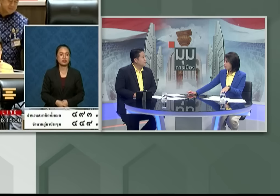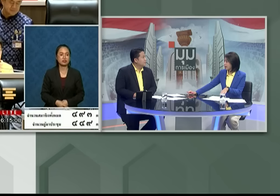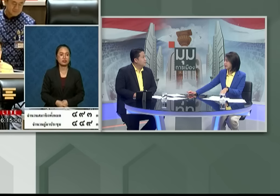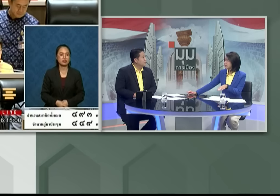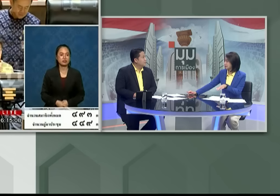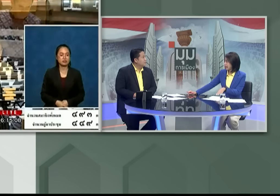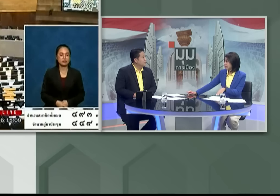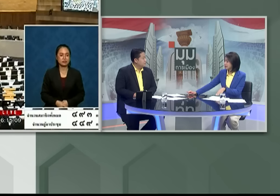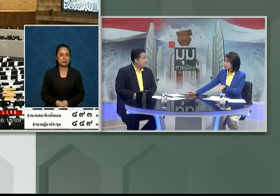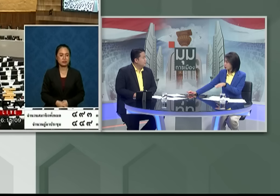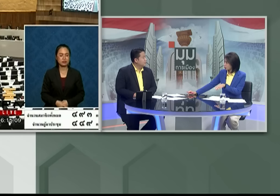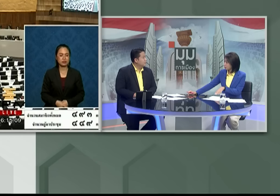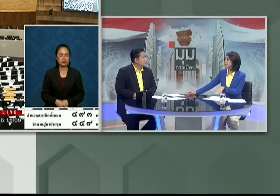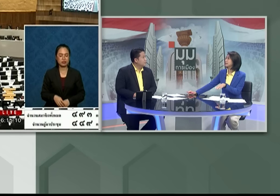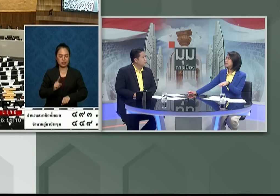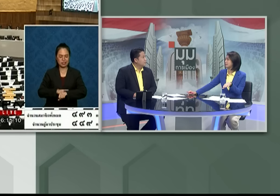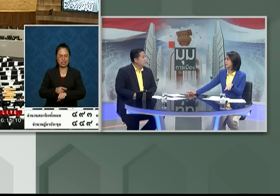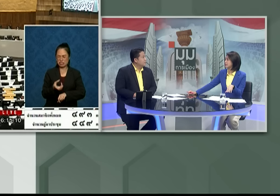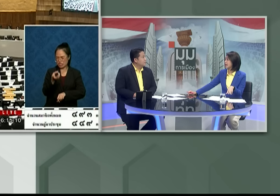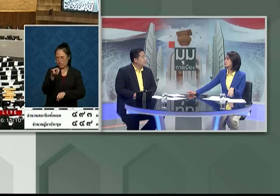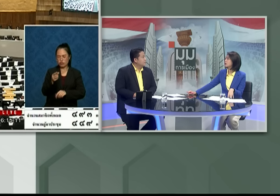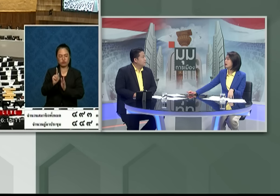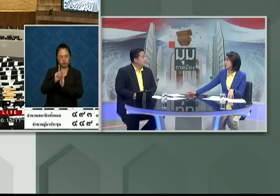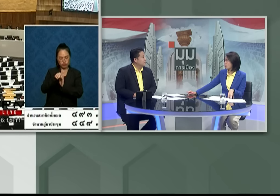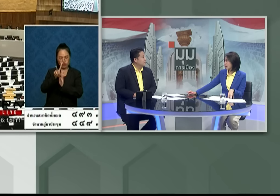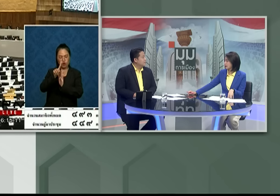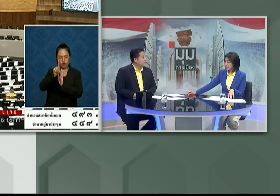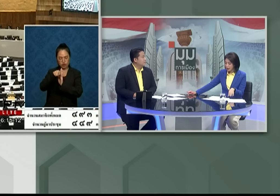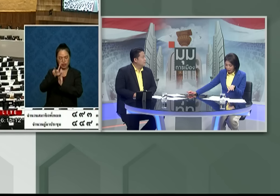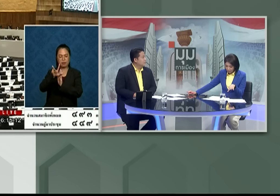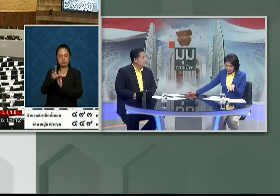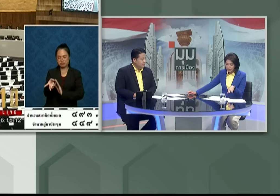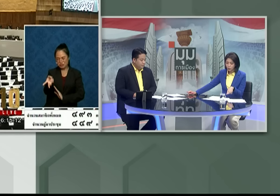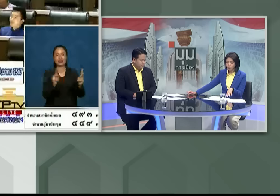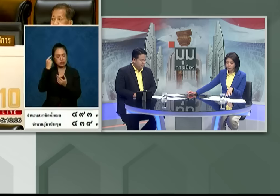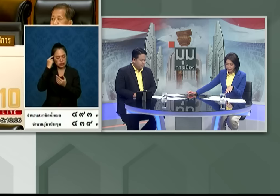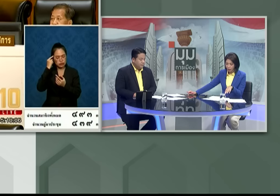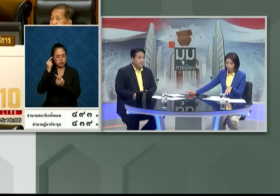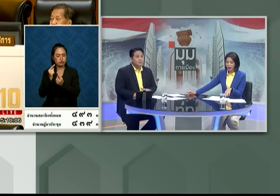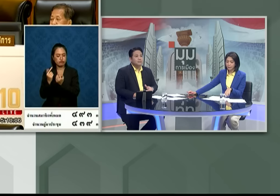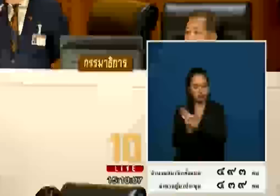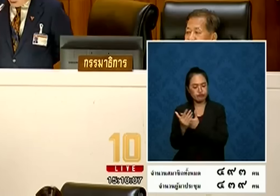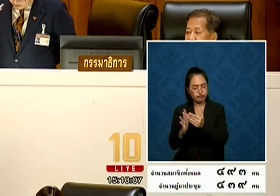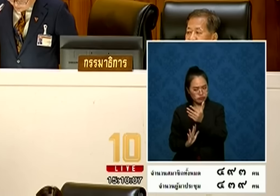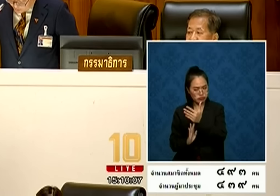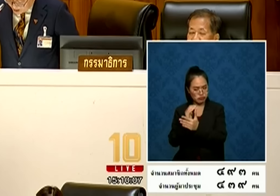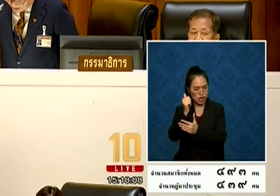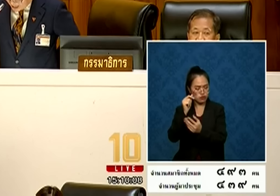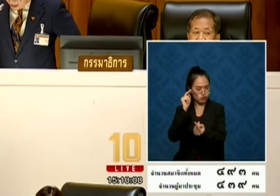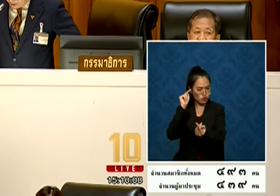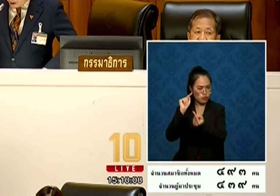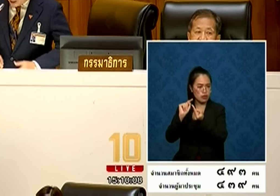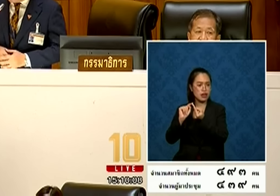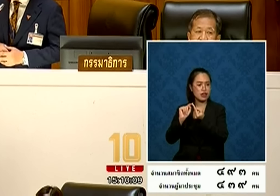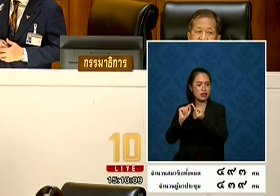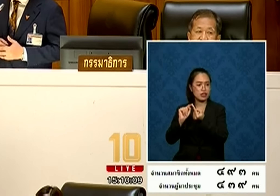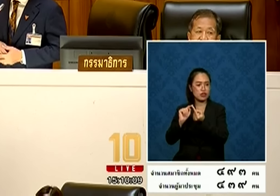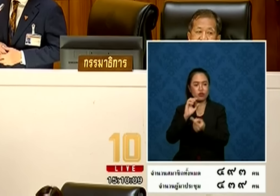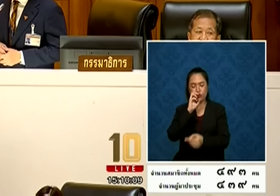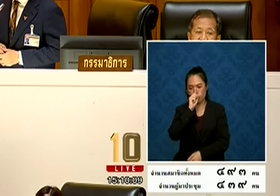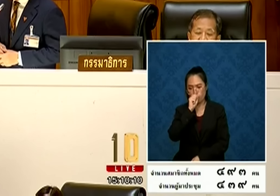งานต่อไปกันยังไงจนครบเทอมตามที่ประชาชนเขาคาดหวังพรรคประชาชนก็เลยมองว่ามันก็ยากเหมือนกันแต่